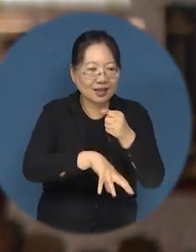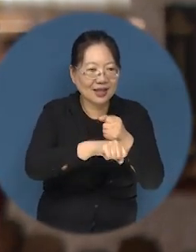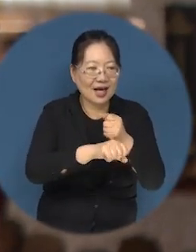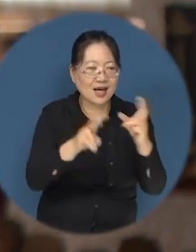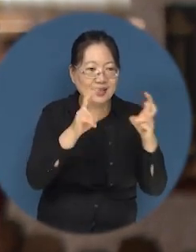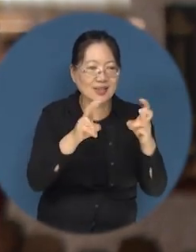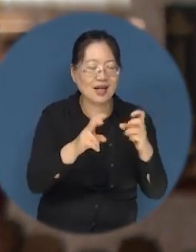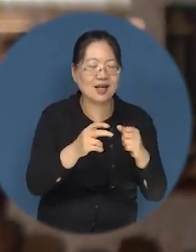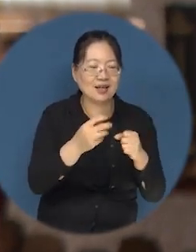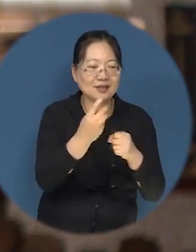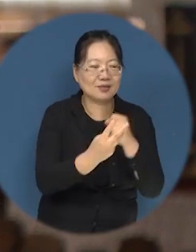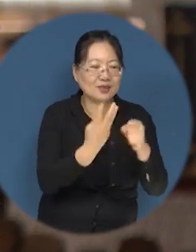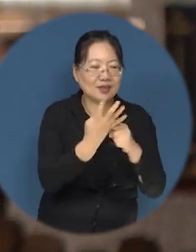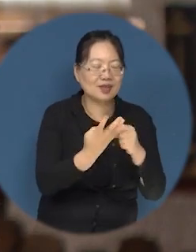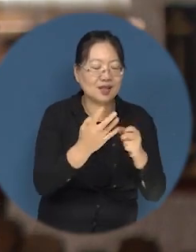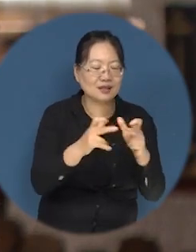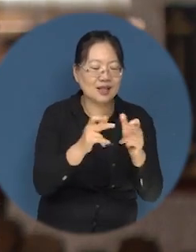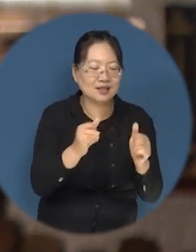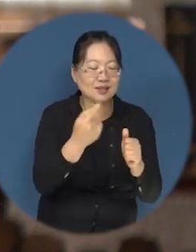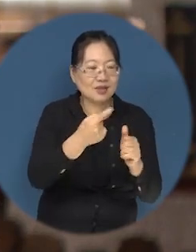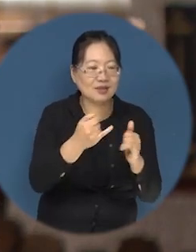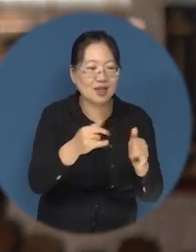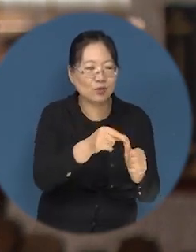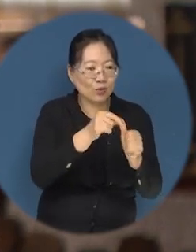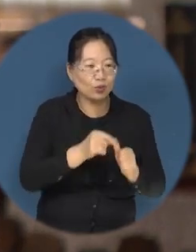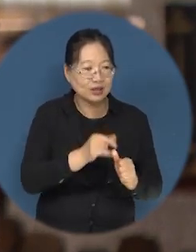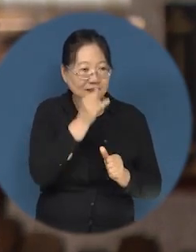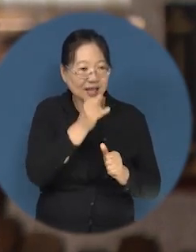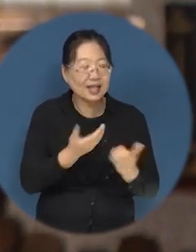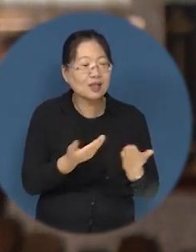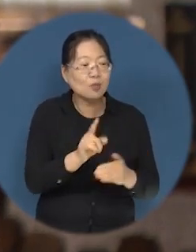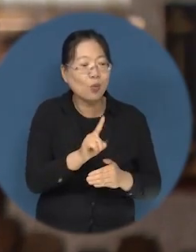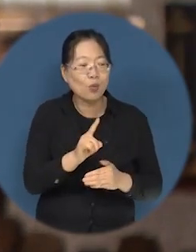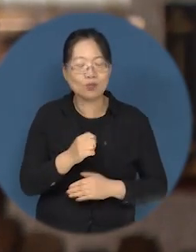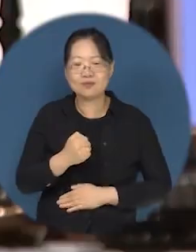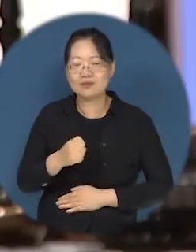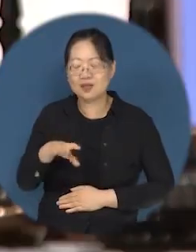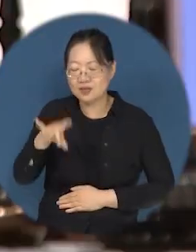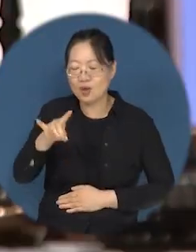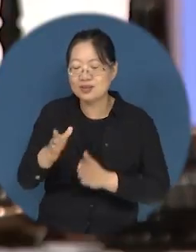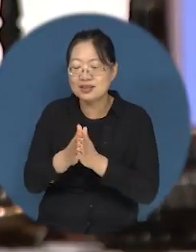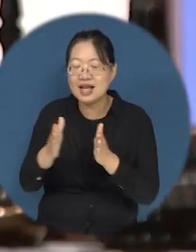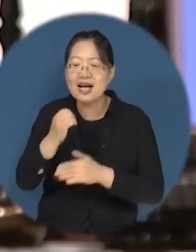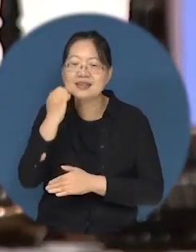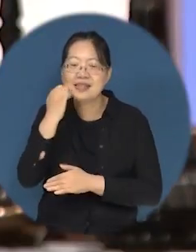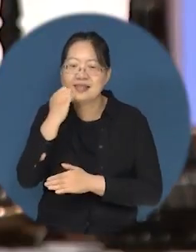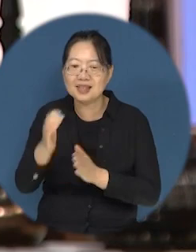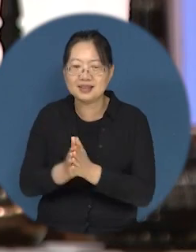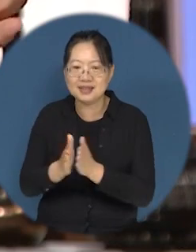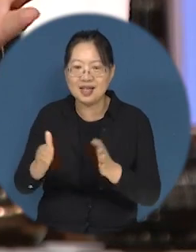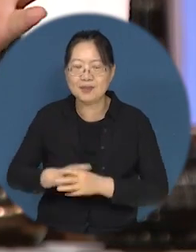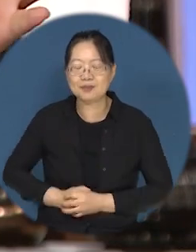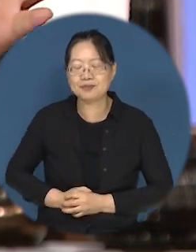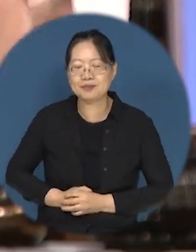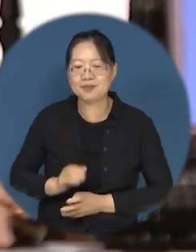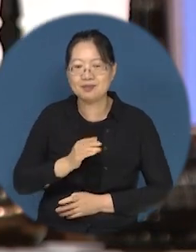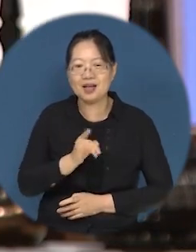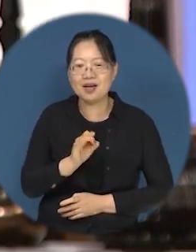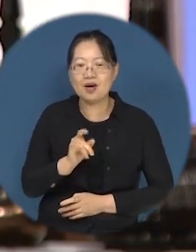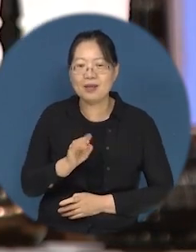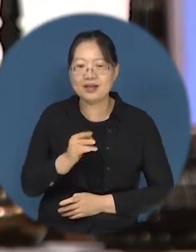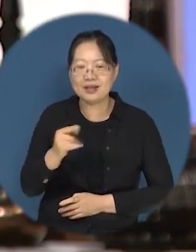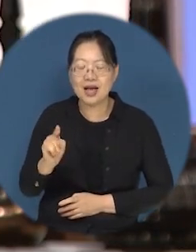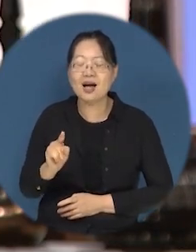장애인 1000명 예. 고용한다고 그래서 예, 예. 거기서 무슨 일을 하는 거예요, 그러면? 아, 거긴 제과, 일단 시작은 제과로 시작을 했습니다. 예, 베어베터 제과팀에